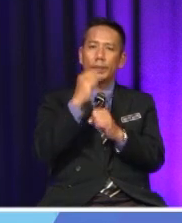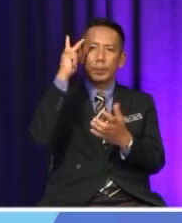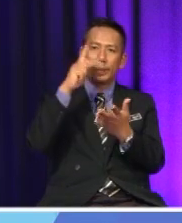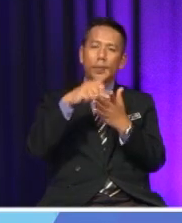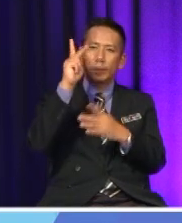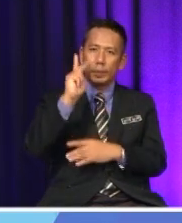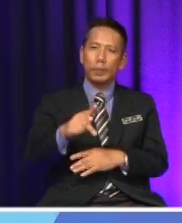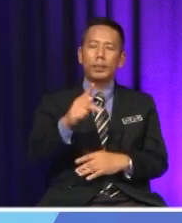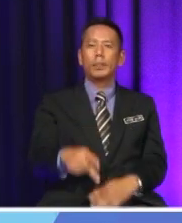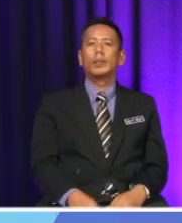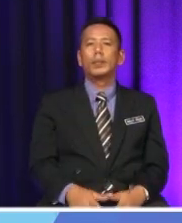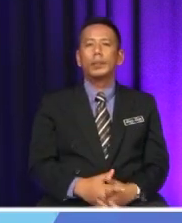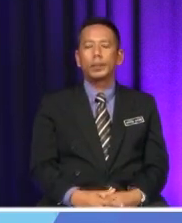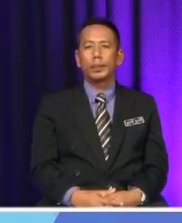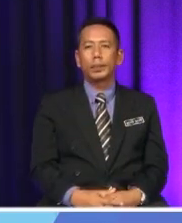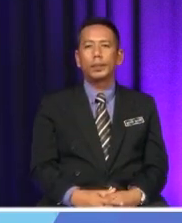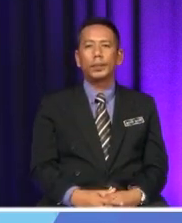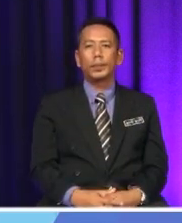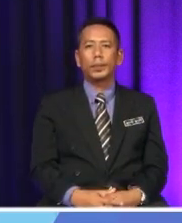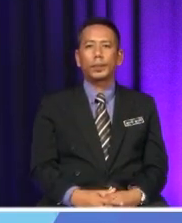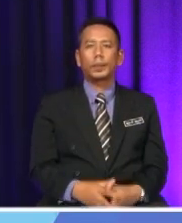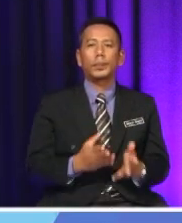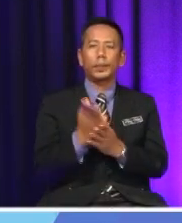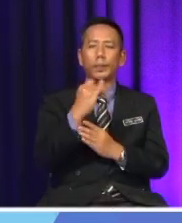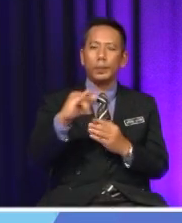dalam makanan Oke terbaik